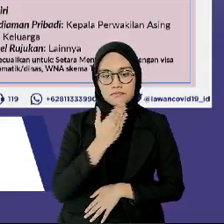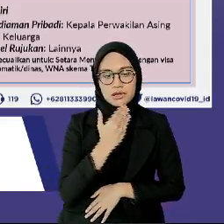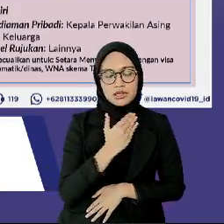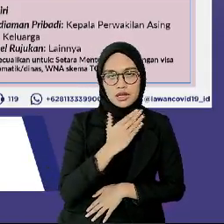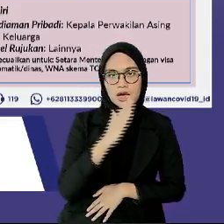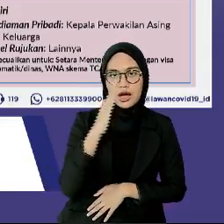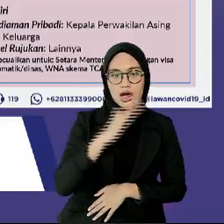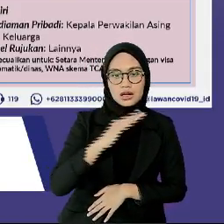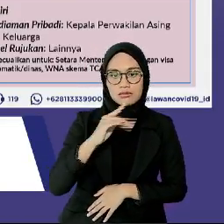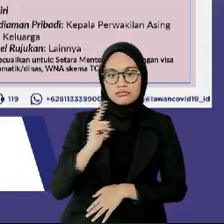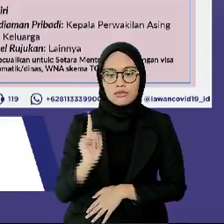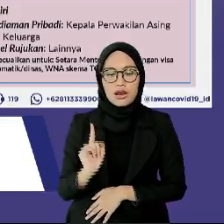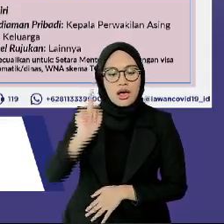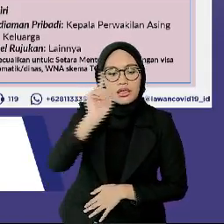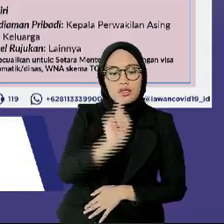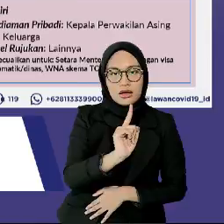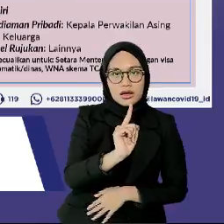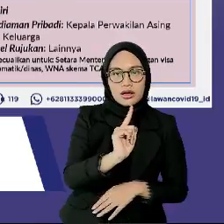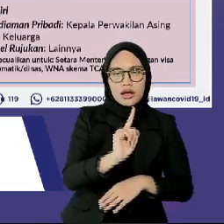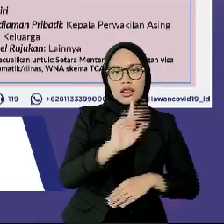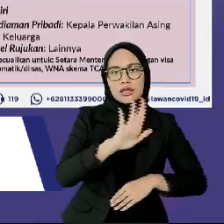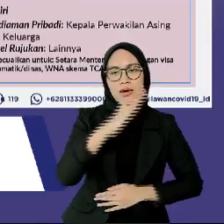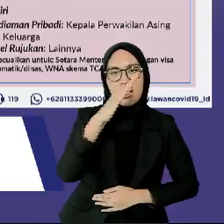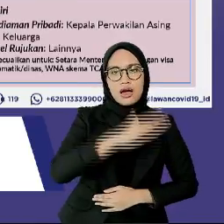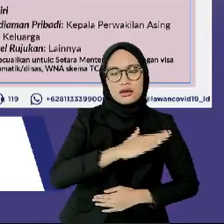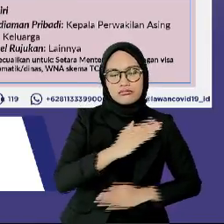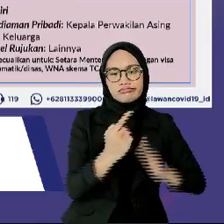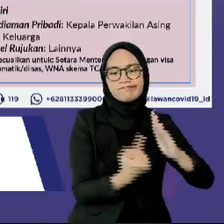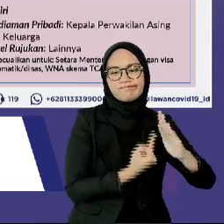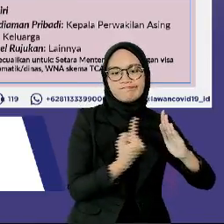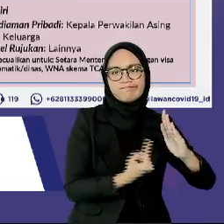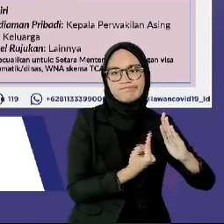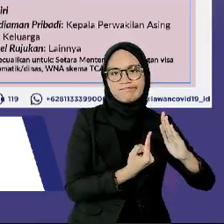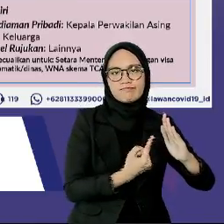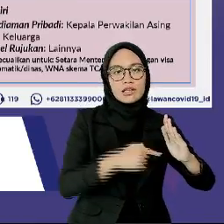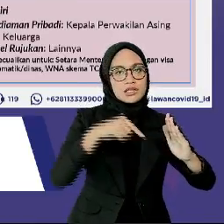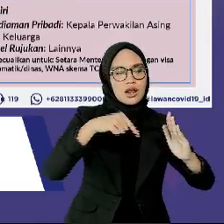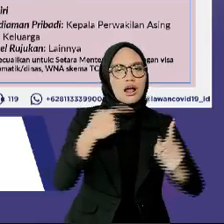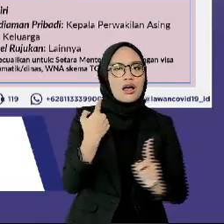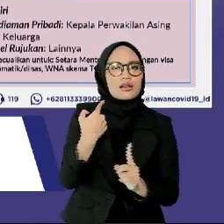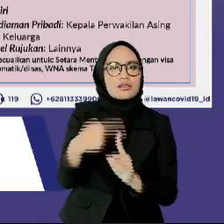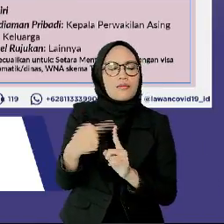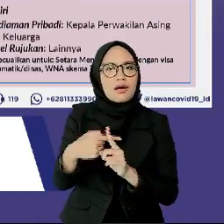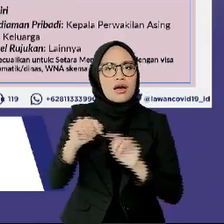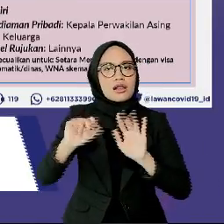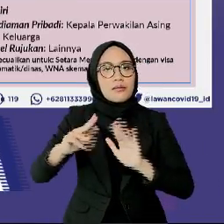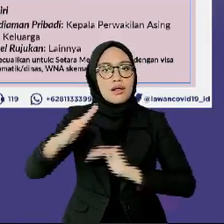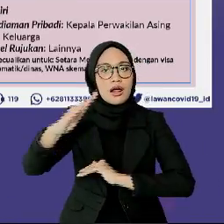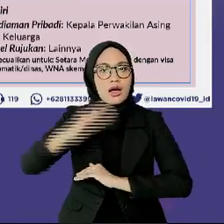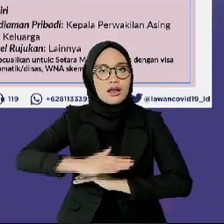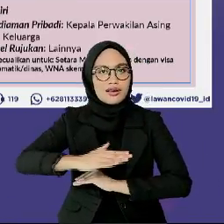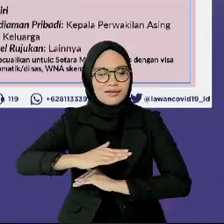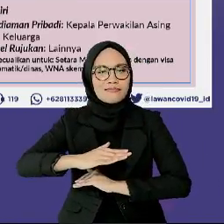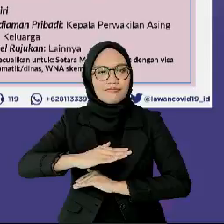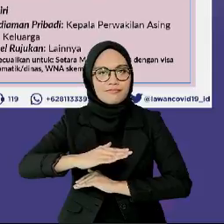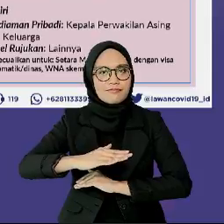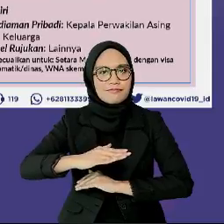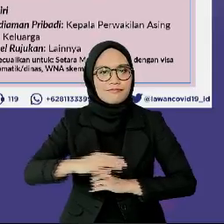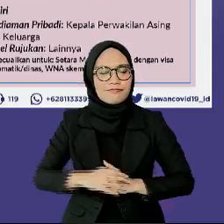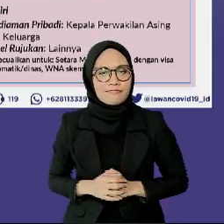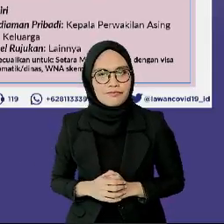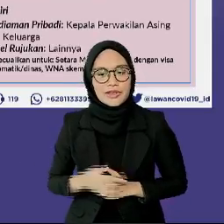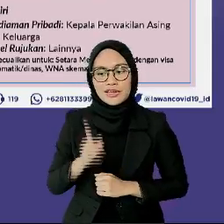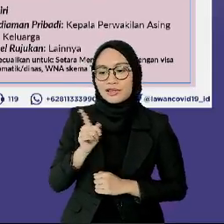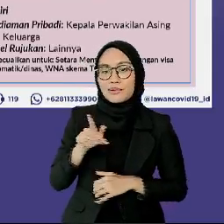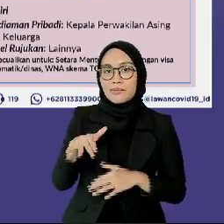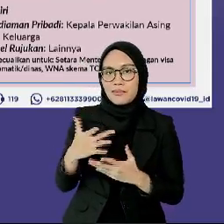pertama kedatangan. Penambahan durasi karantina menjadi 8 hari di bulan Juli lalu berdasarkan kondisi kasus yang